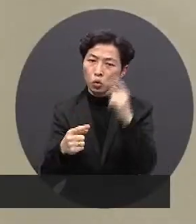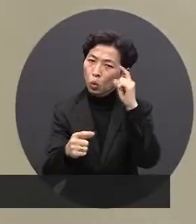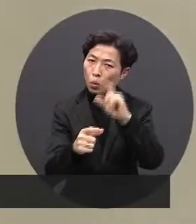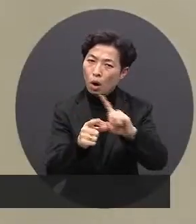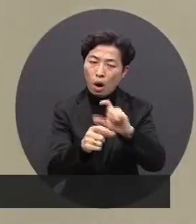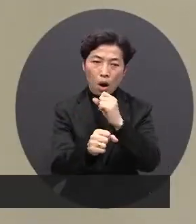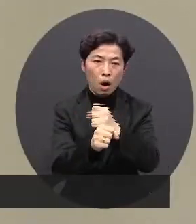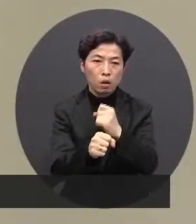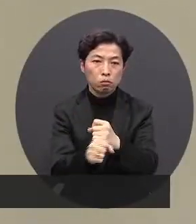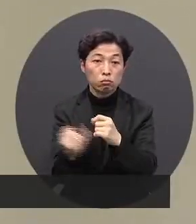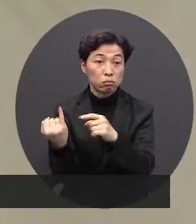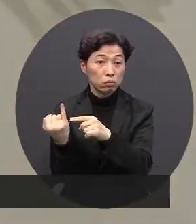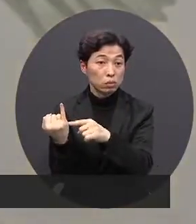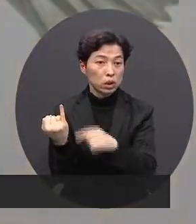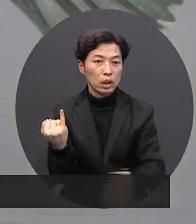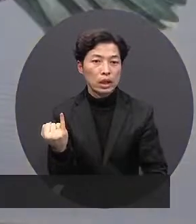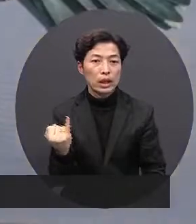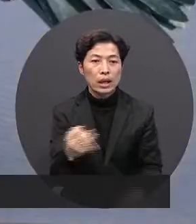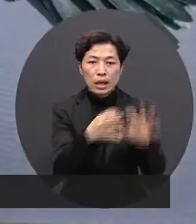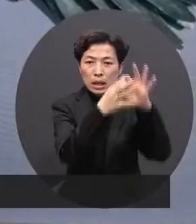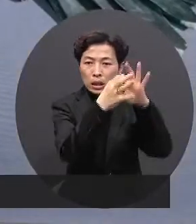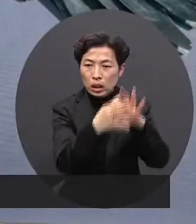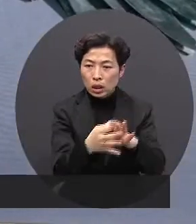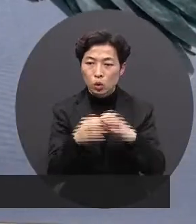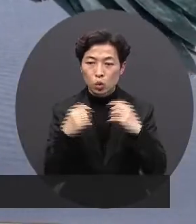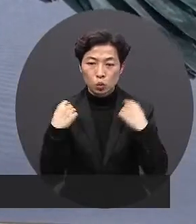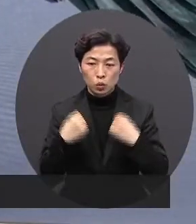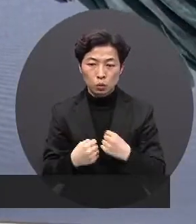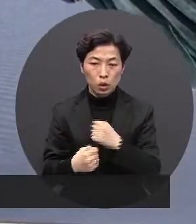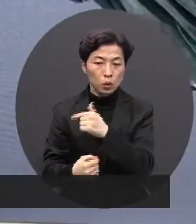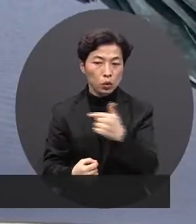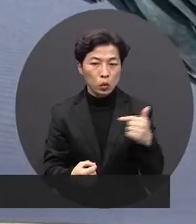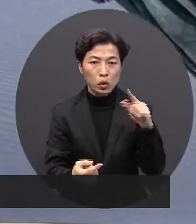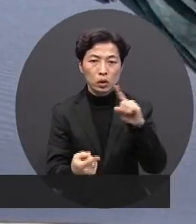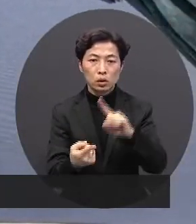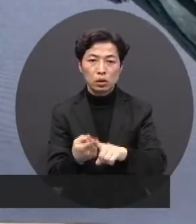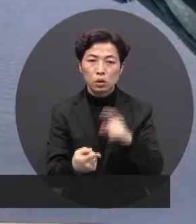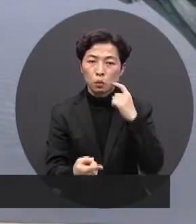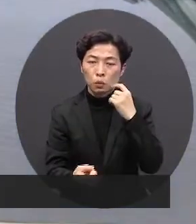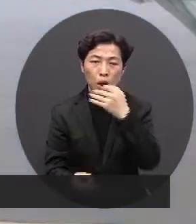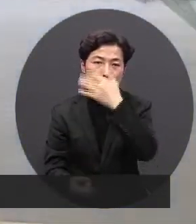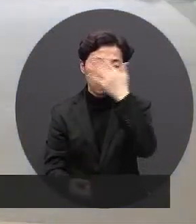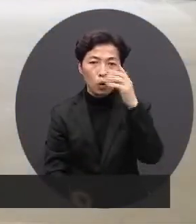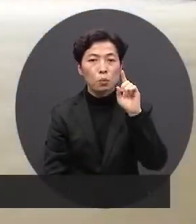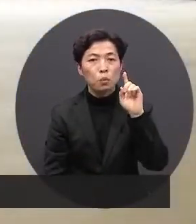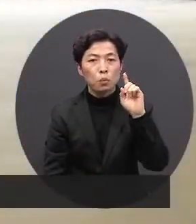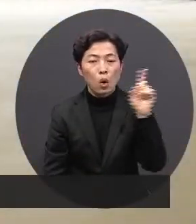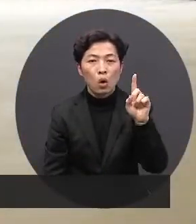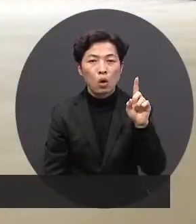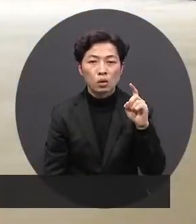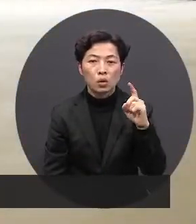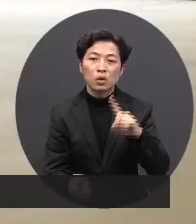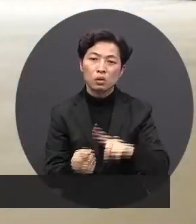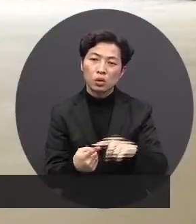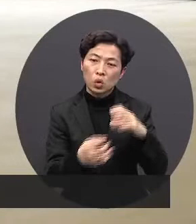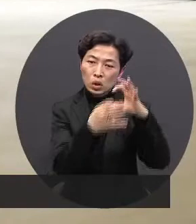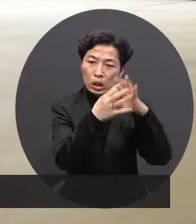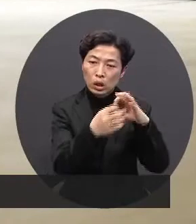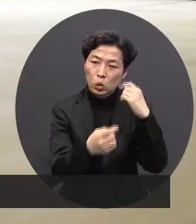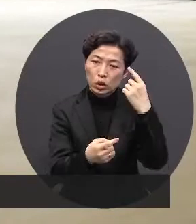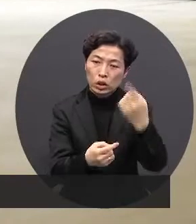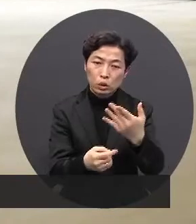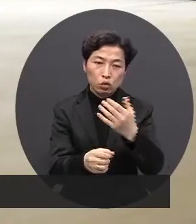작가. 끊임없이 현대 장신구의 미란 무엇인지 새로운 질문을 던지고 있습니다. MBC